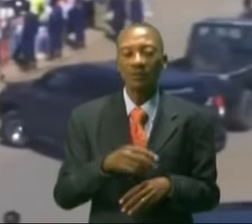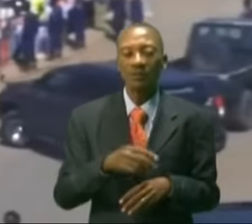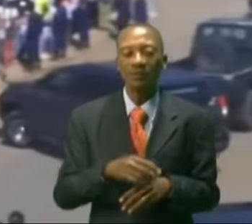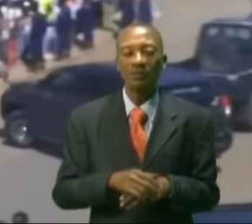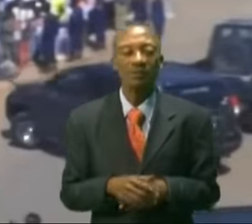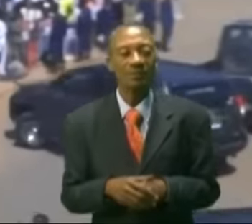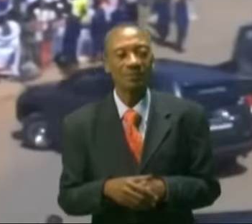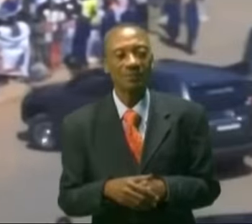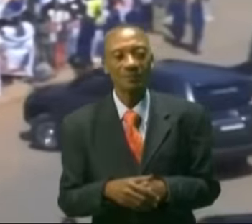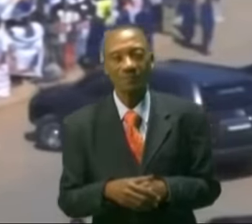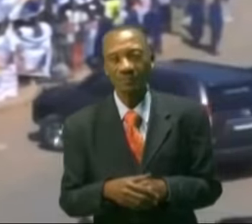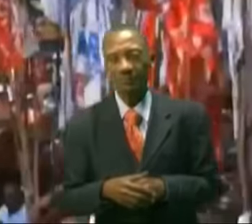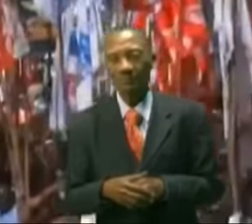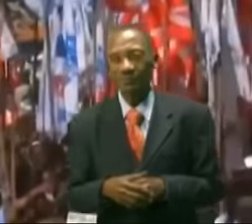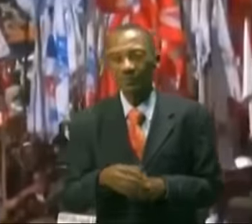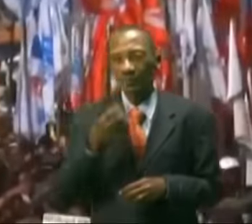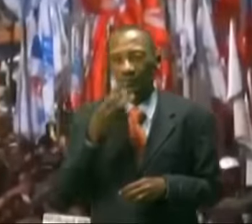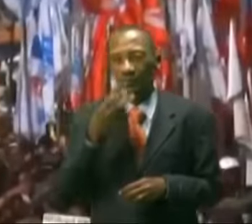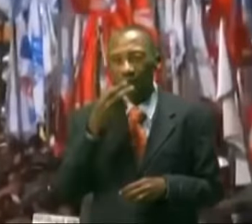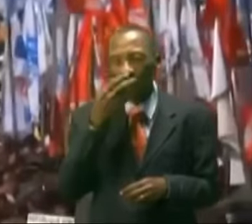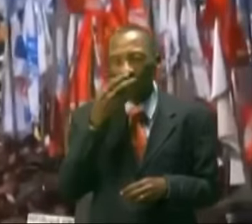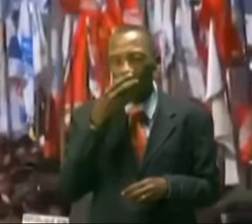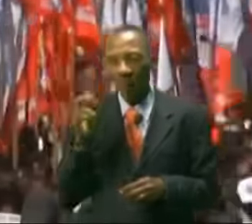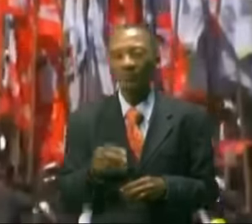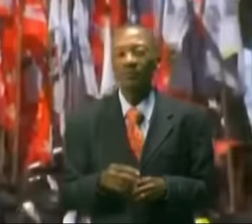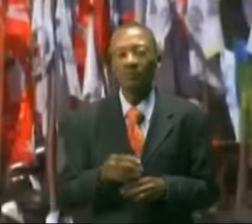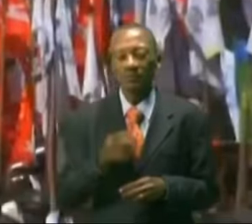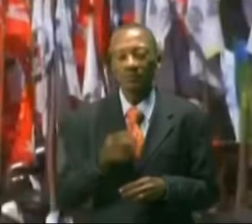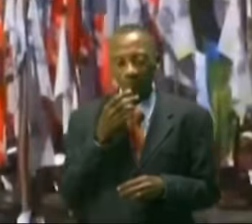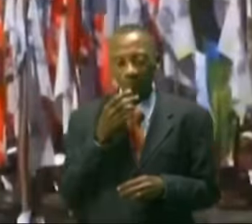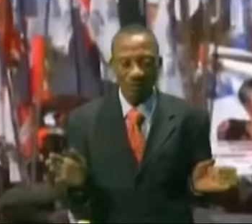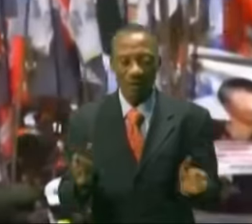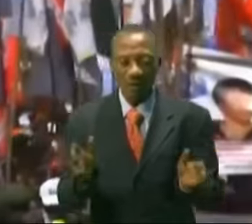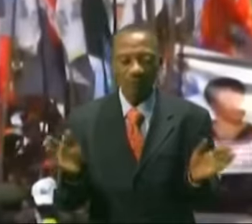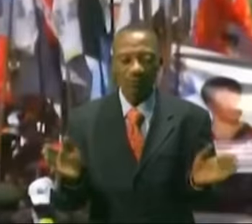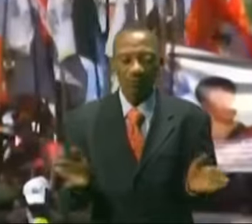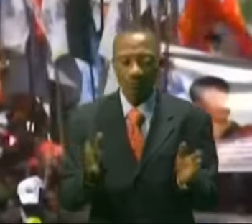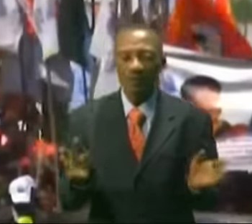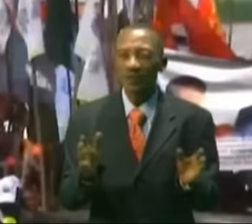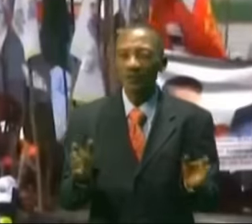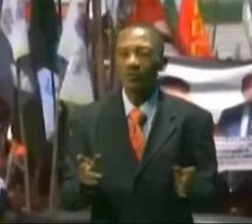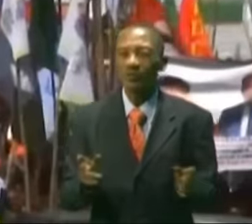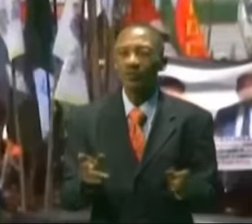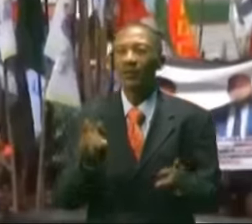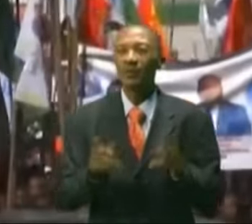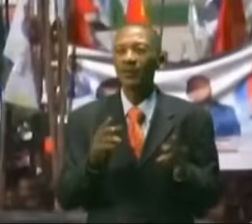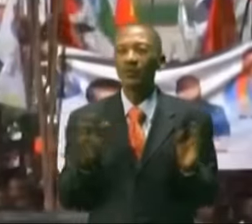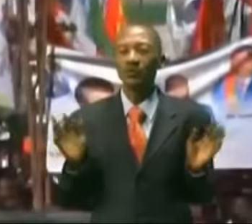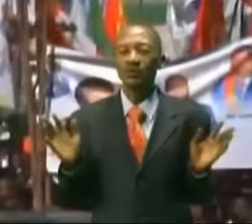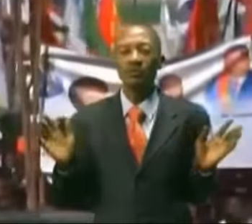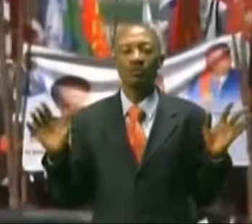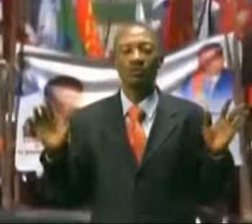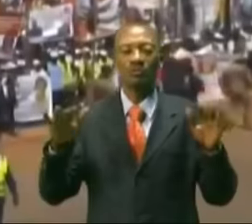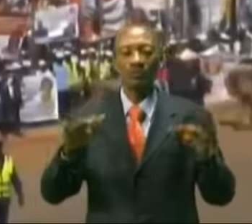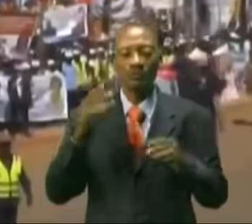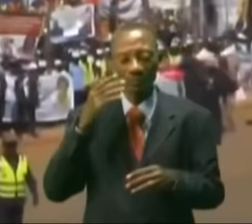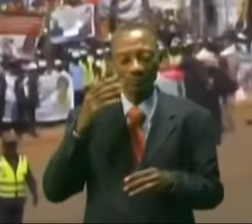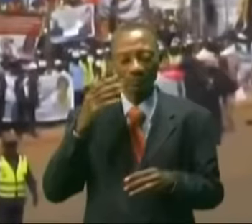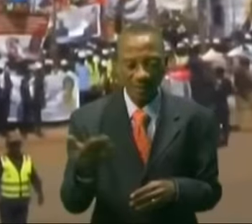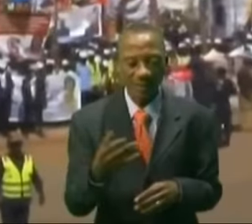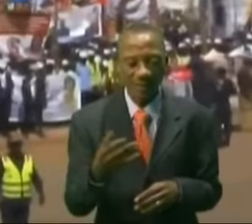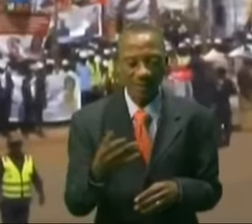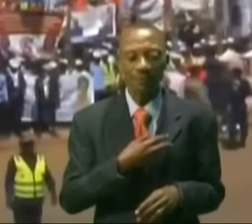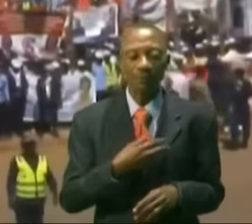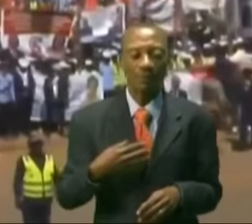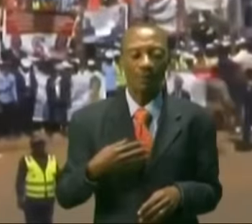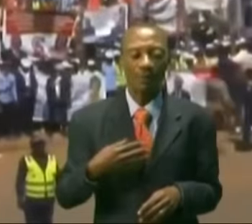Bukavu a mobilisé toutes ses forces pour répondre favorablement à l'honneur que lui a fait la première ministre d'être désignée comme premier choix